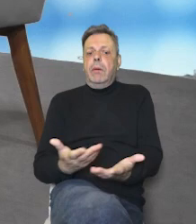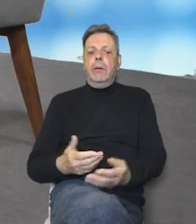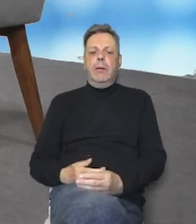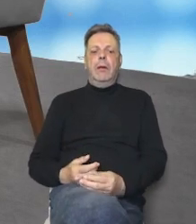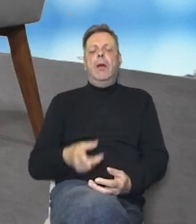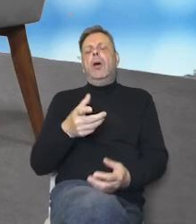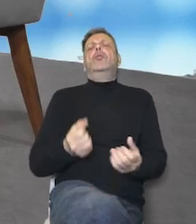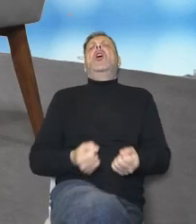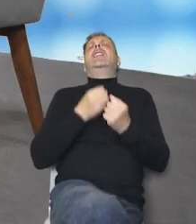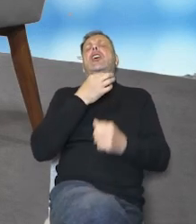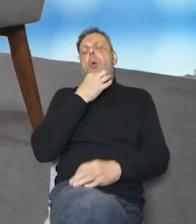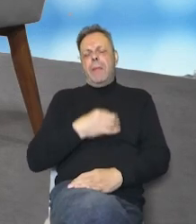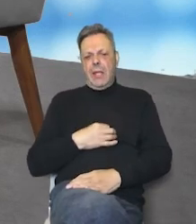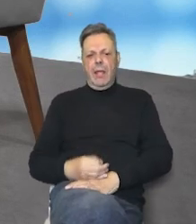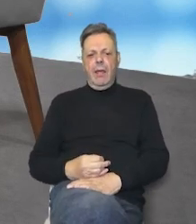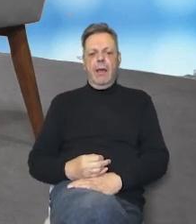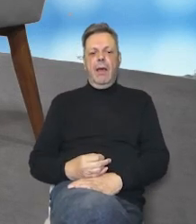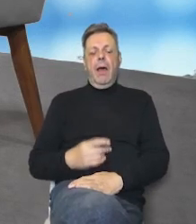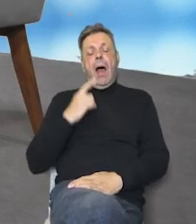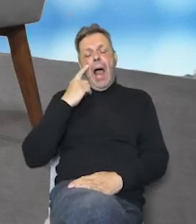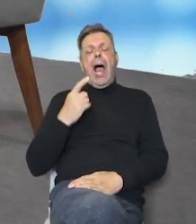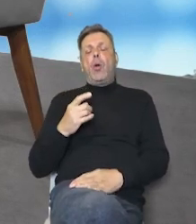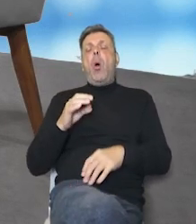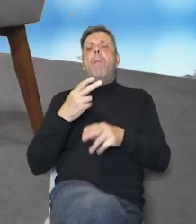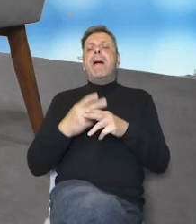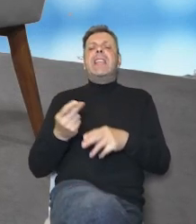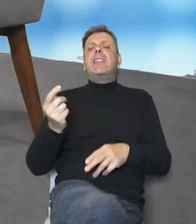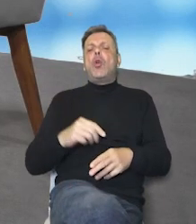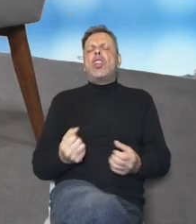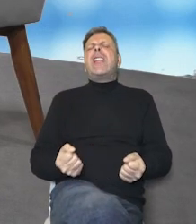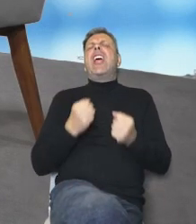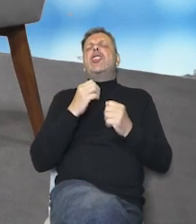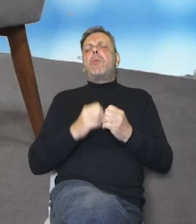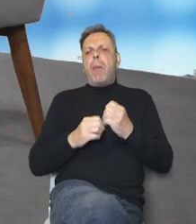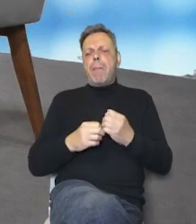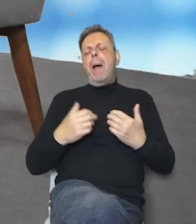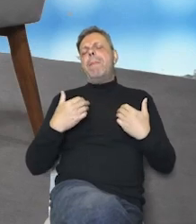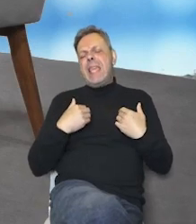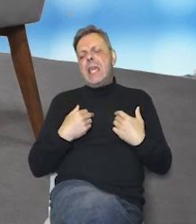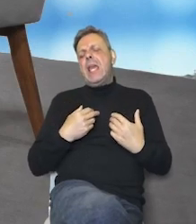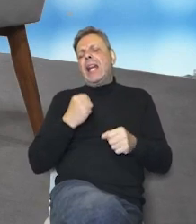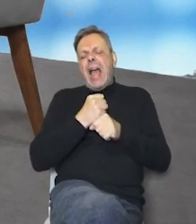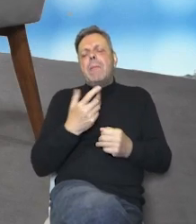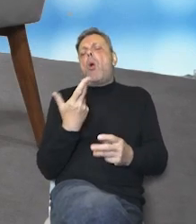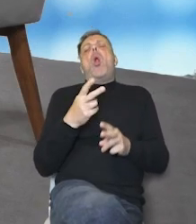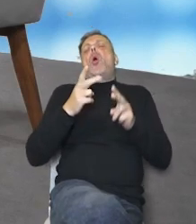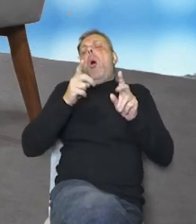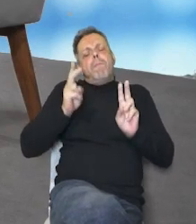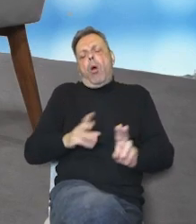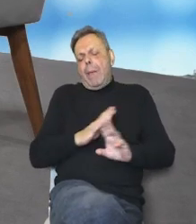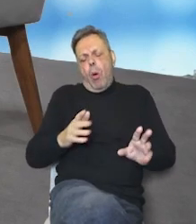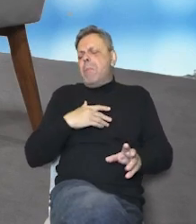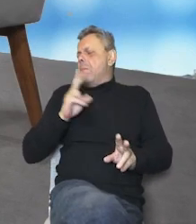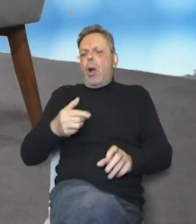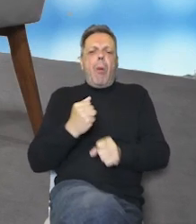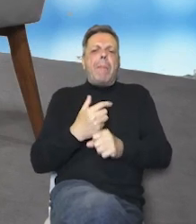Teško pitanje. Stvarno ako pacijent dođe sa teškim problemima, mi mu se prepustimo koliko treba. Naravno da napravimo sve što